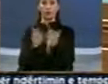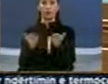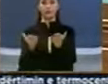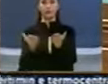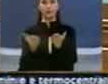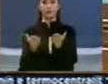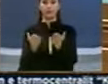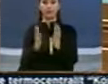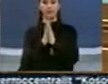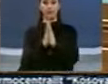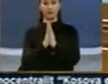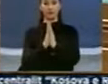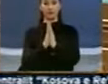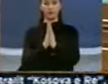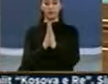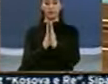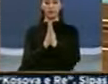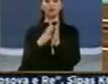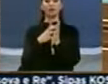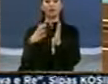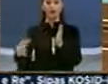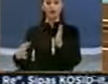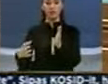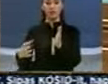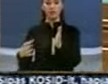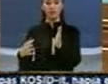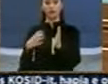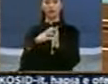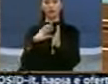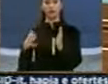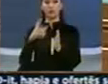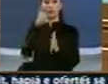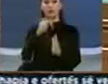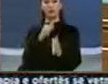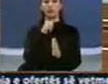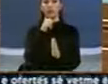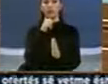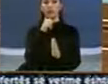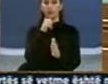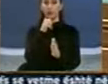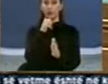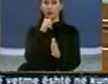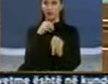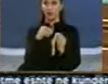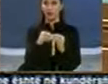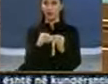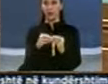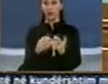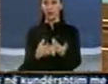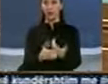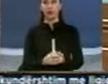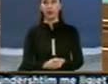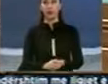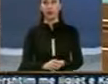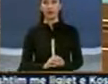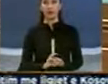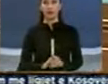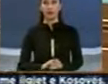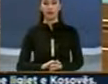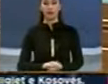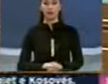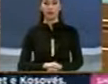zonja Dorin, të lutem, le të vazhdon zoti Ismet Beqiri, të lutem, vazhdo. Zonja Bojupi, që ka